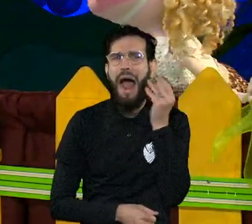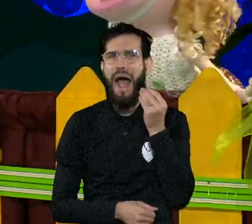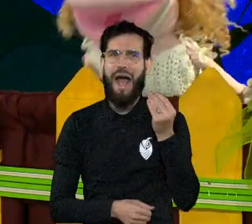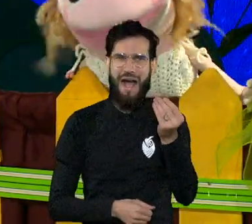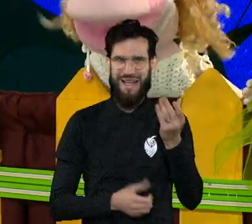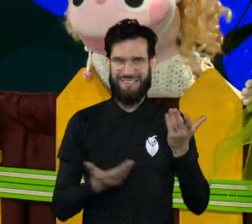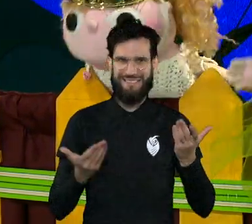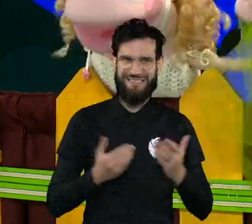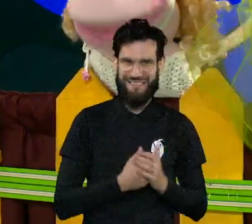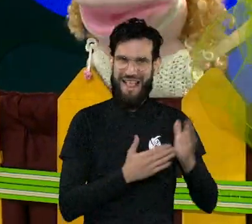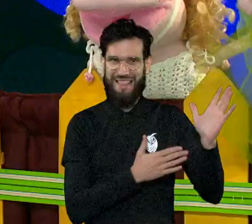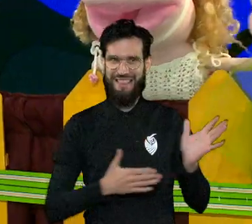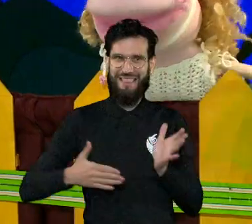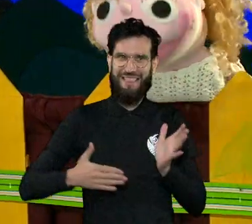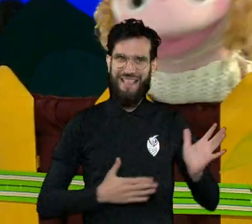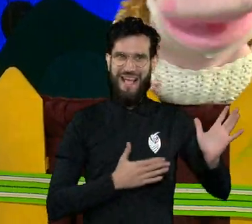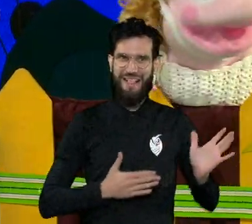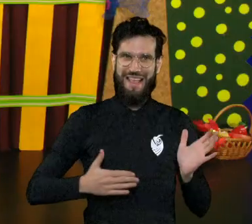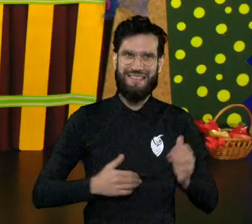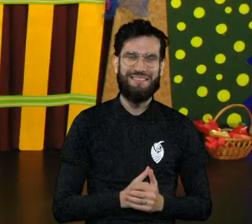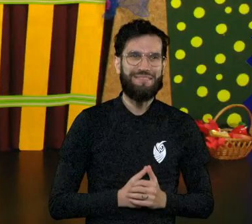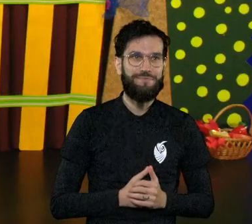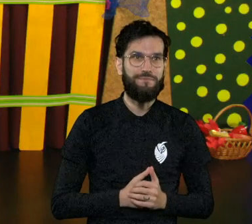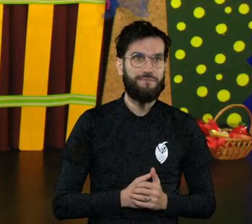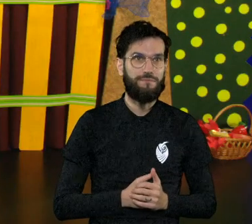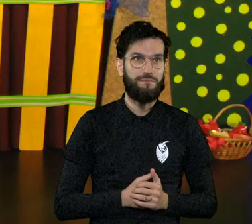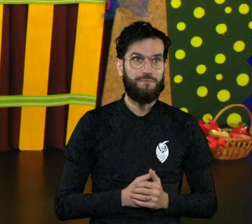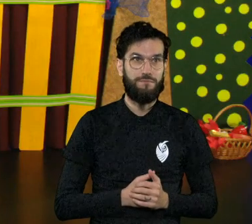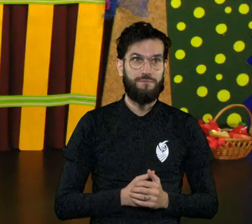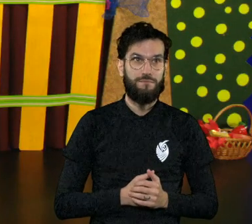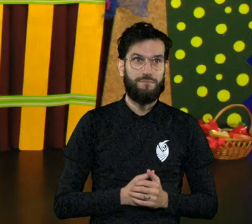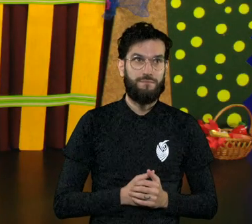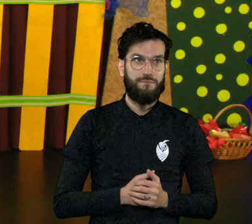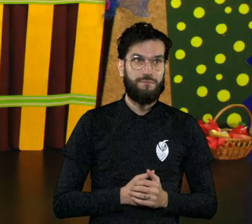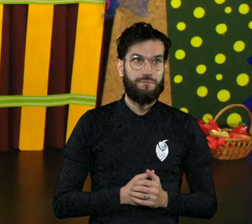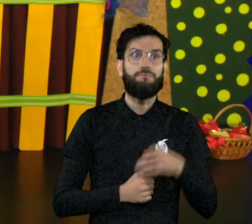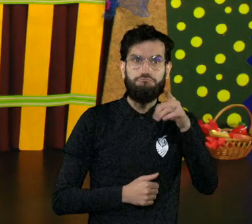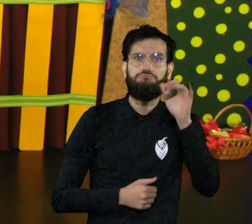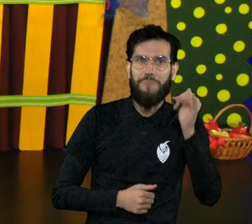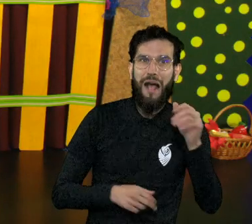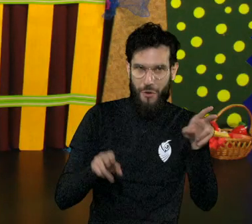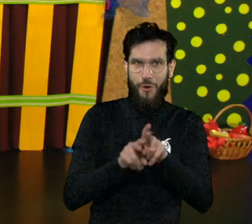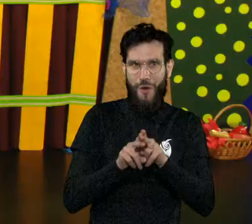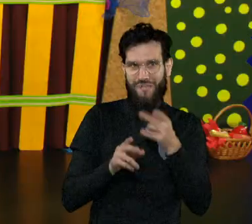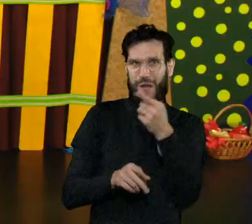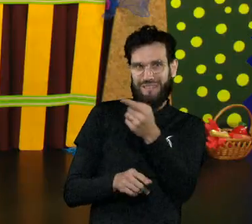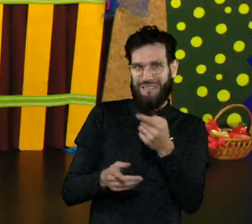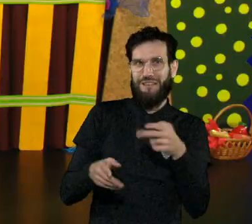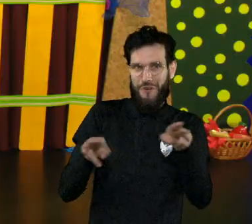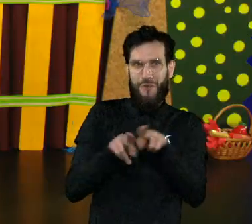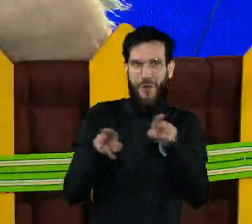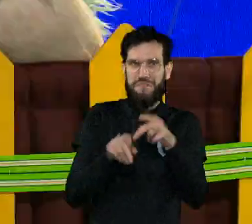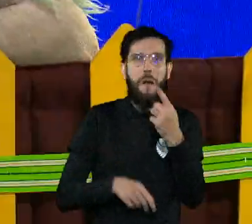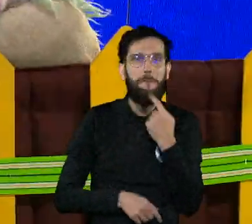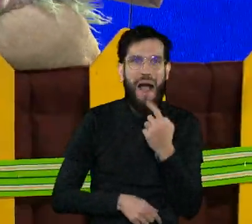princeznovský a princovský tanec. Aj princovi. Áno, aj princovi Murkovi